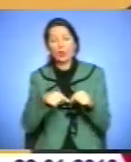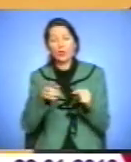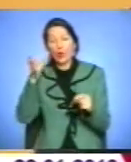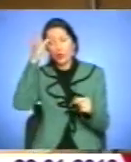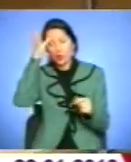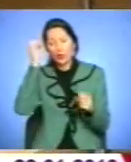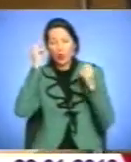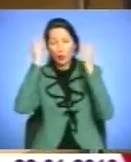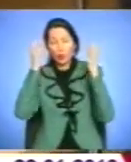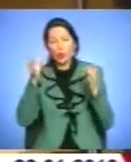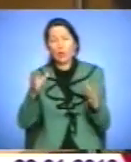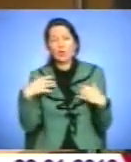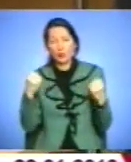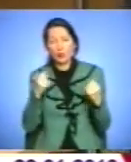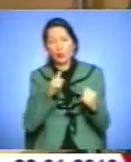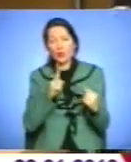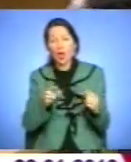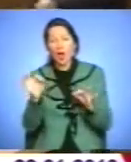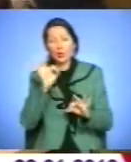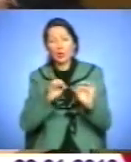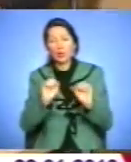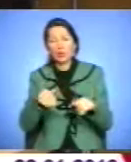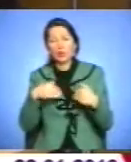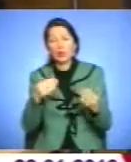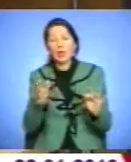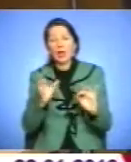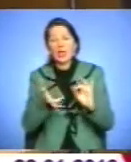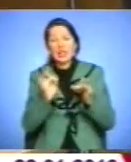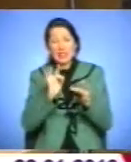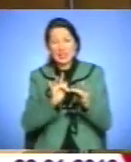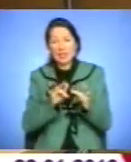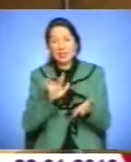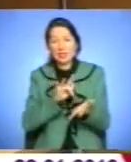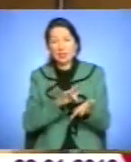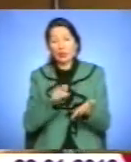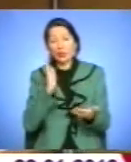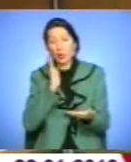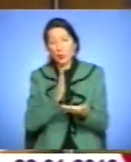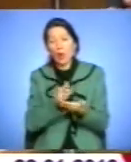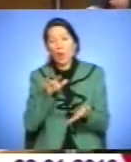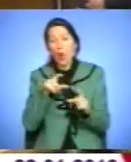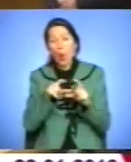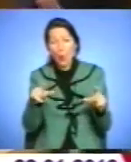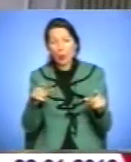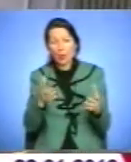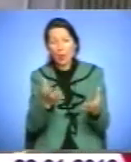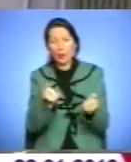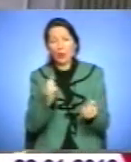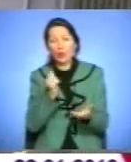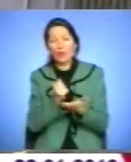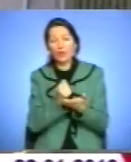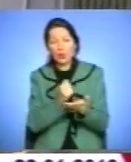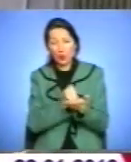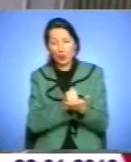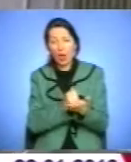спорту. За консультаціями можна звернутися на сайт центру чи безпосередньо у сам пункт прийому візових анкет, який знаходиться